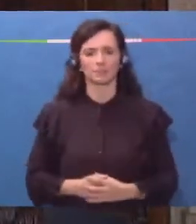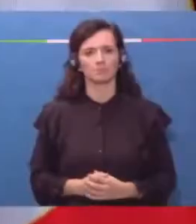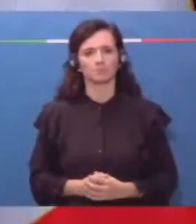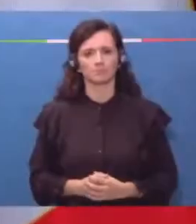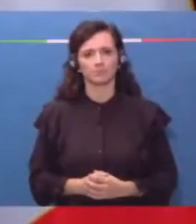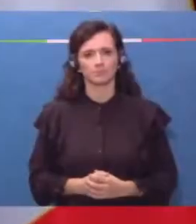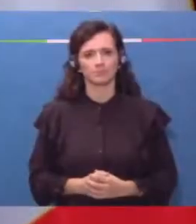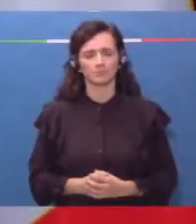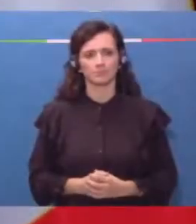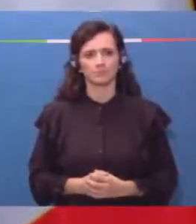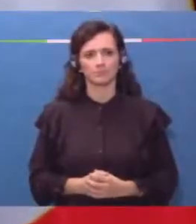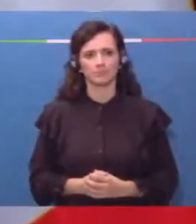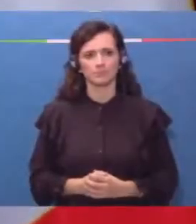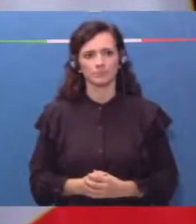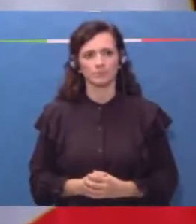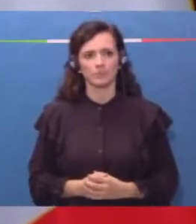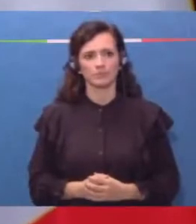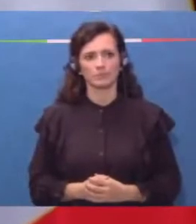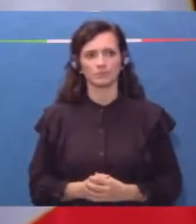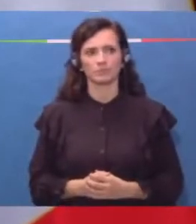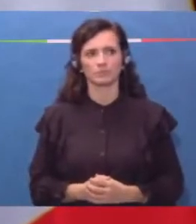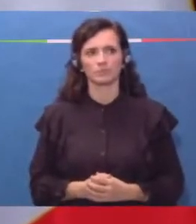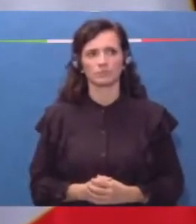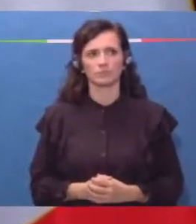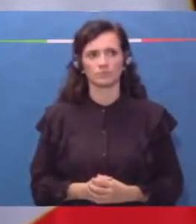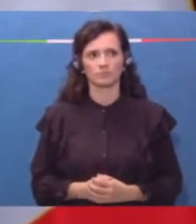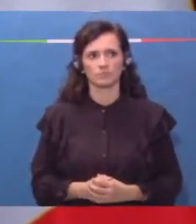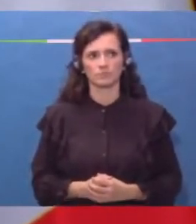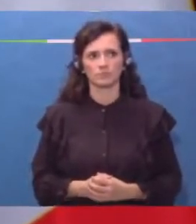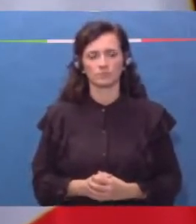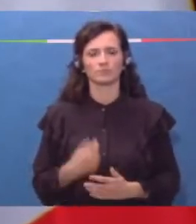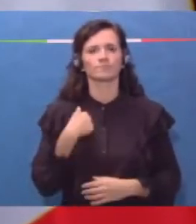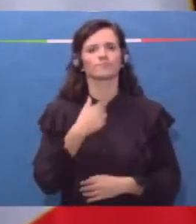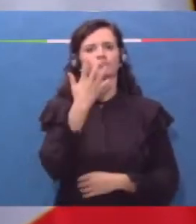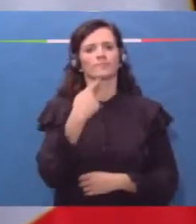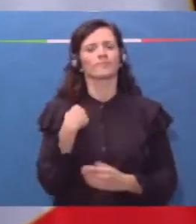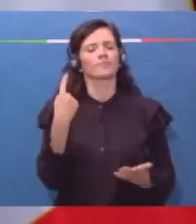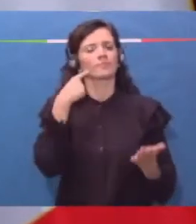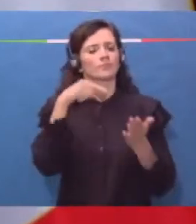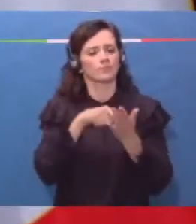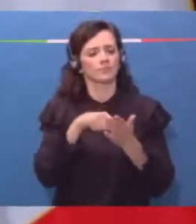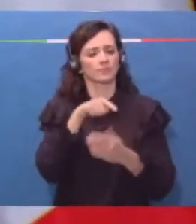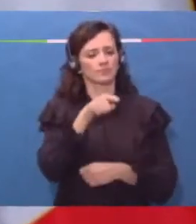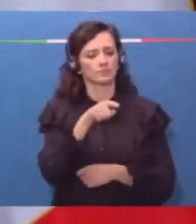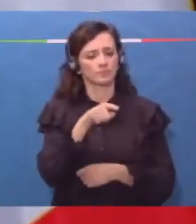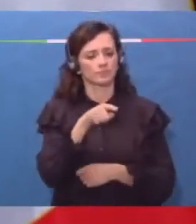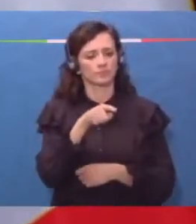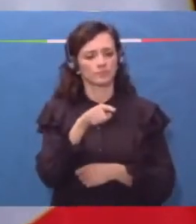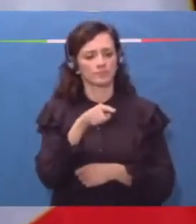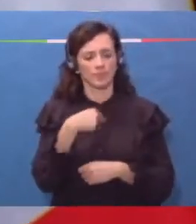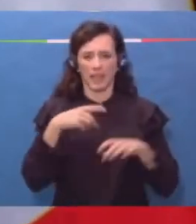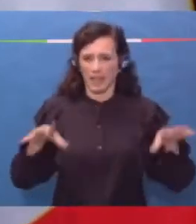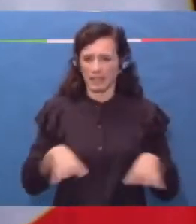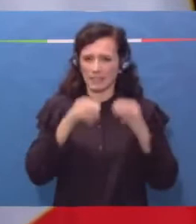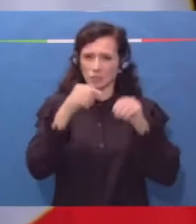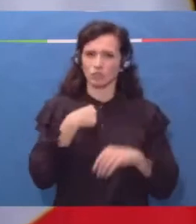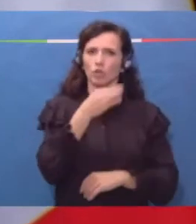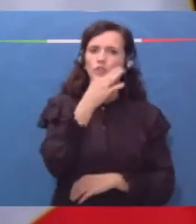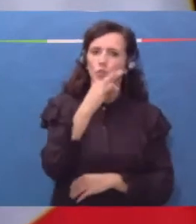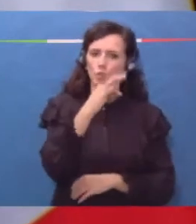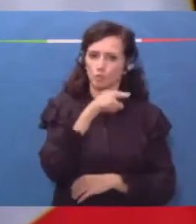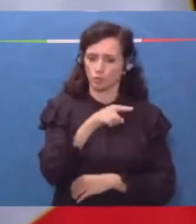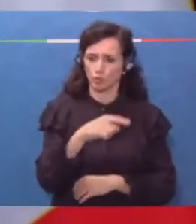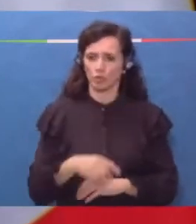Vorrei tornare un momento su una cosa che ho detto durante le parole introduttive.